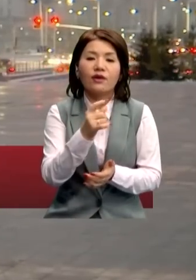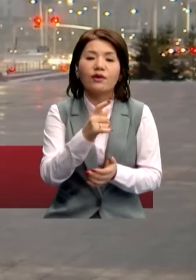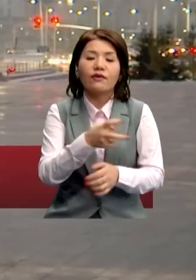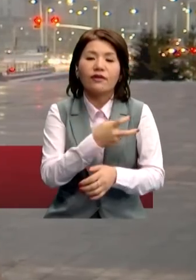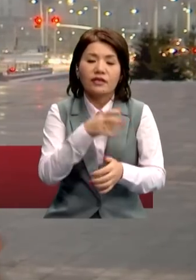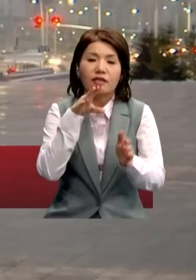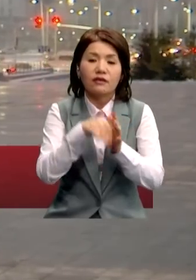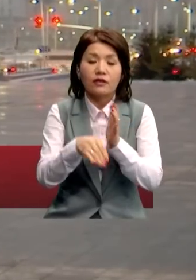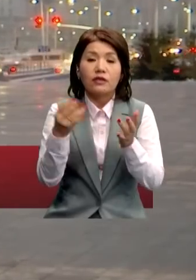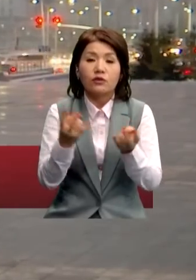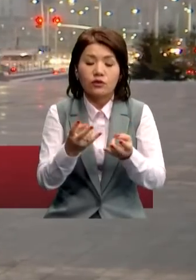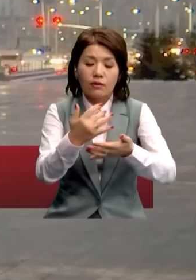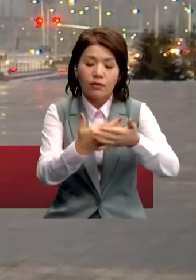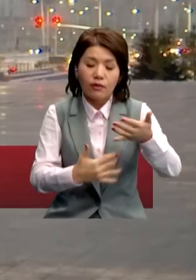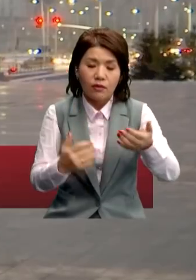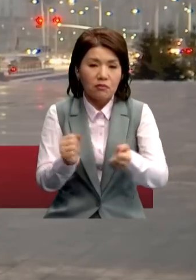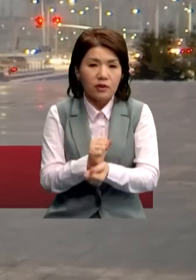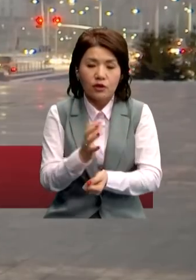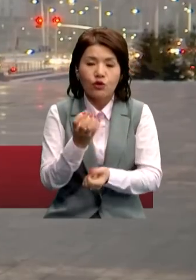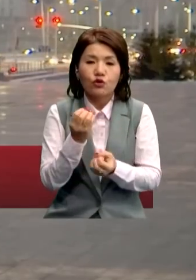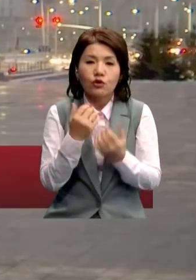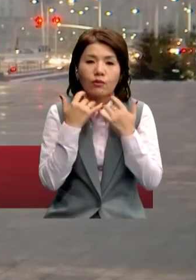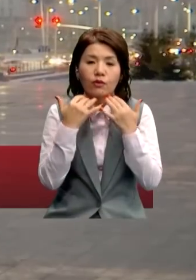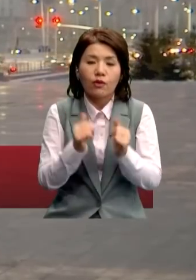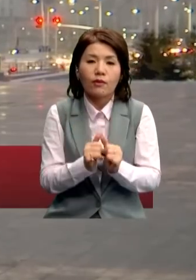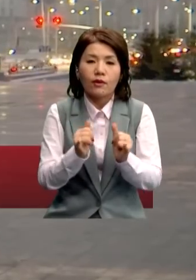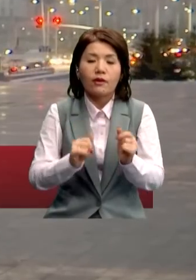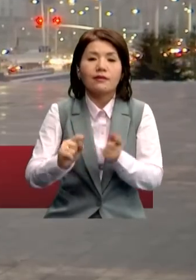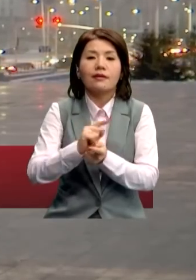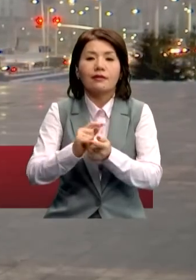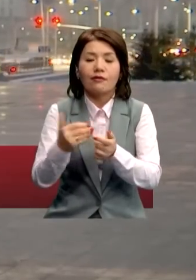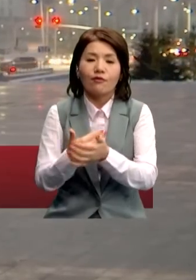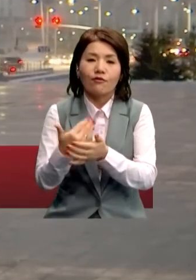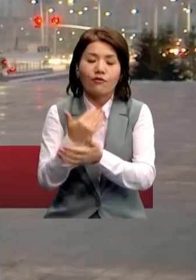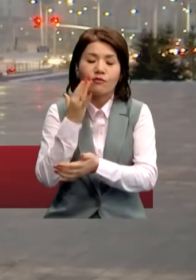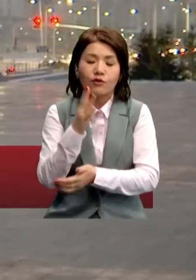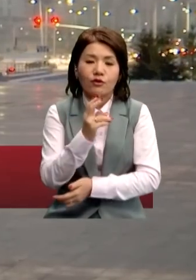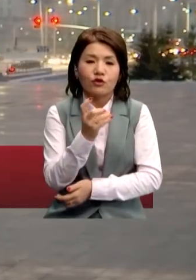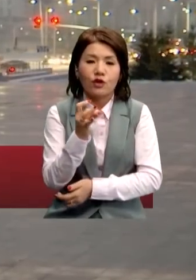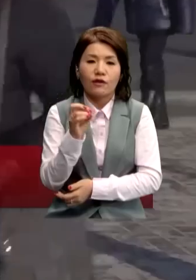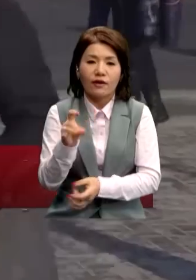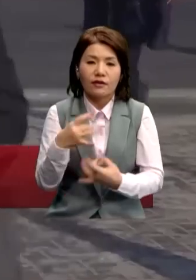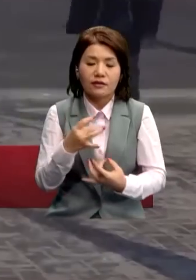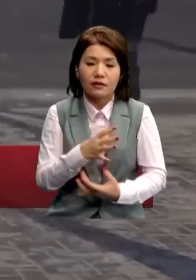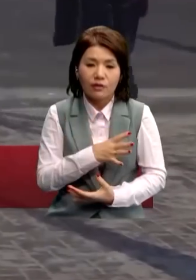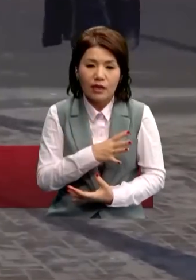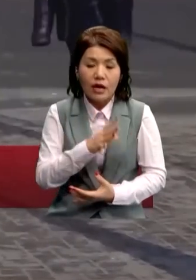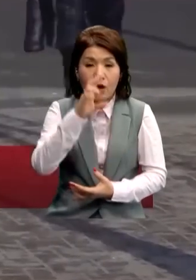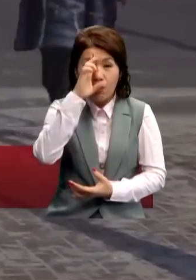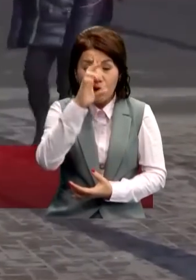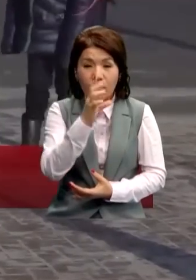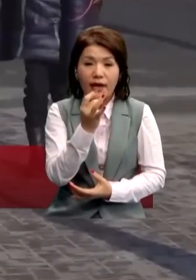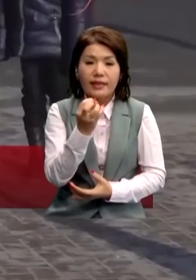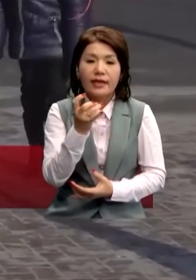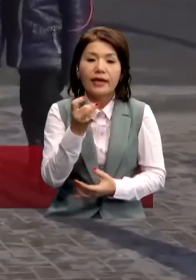керек. Айтпақшы, бұл тізім қатып қалмаған, сұранысқа сай ұдайы жаңартылып отырады, деді Дүйсенова ханым. Үкімет